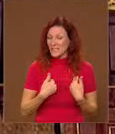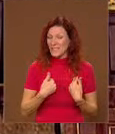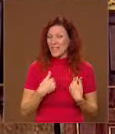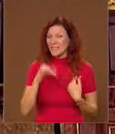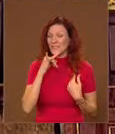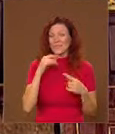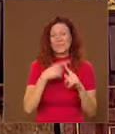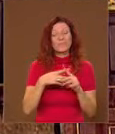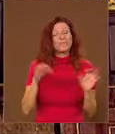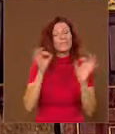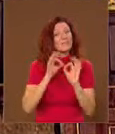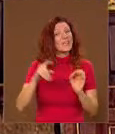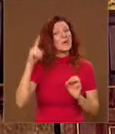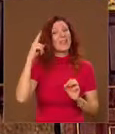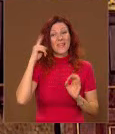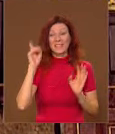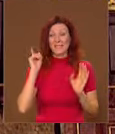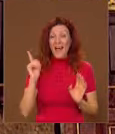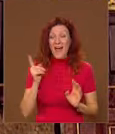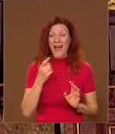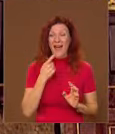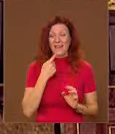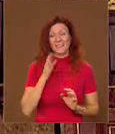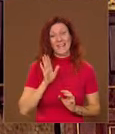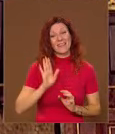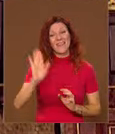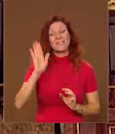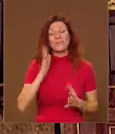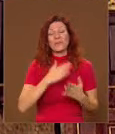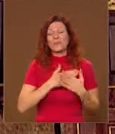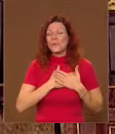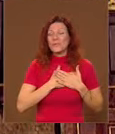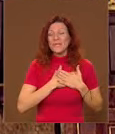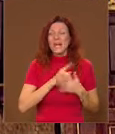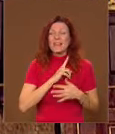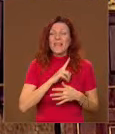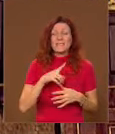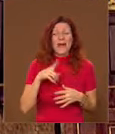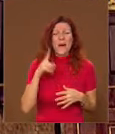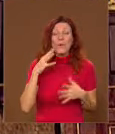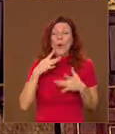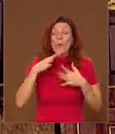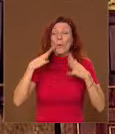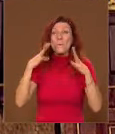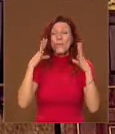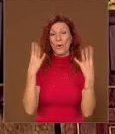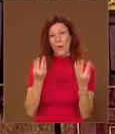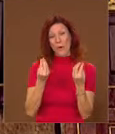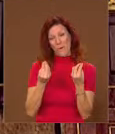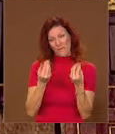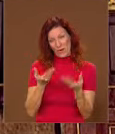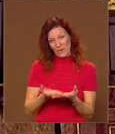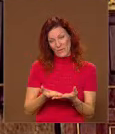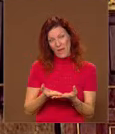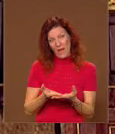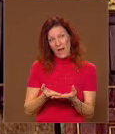онези, Господ, за онези, които го обичат. Не знаем дори колко е хубаво, но знаем, че е хубаво. И въпреки това